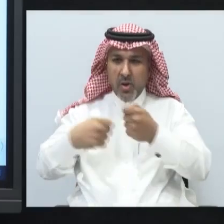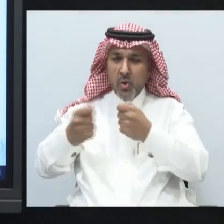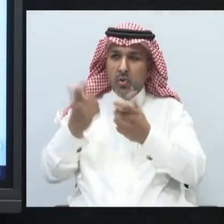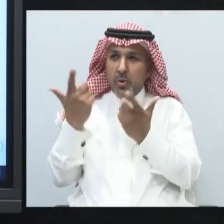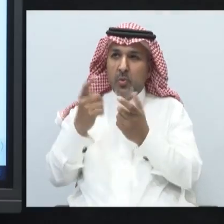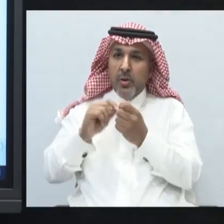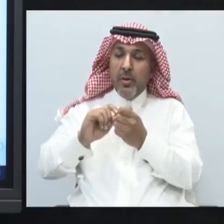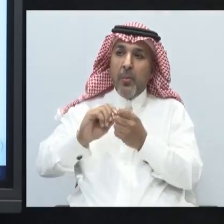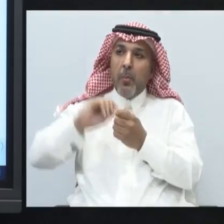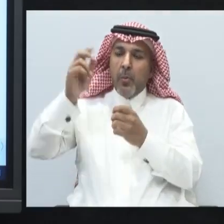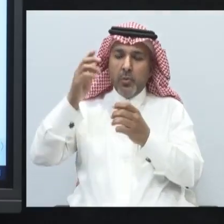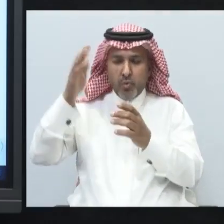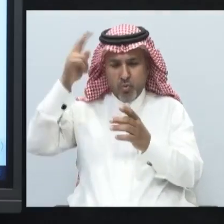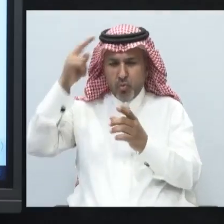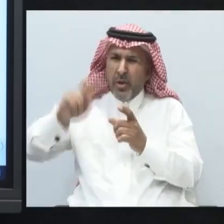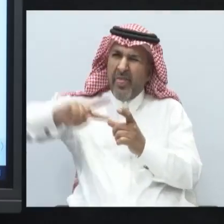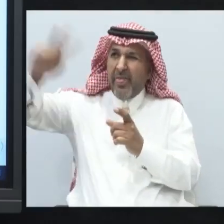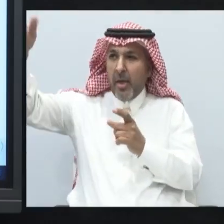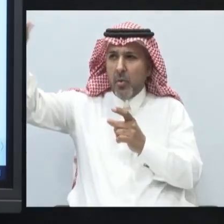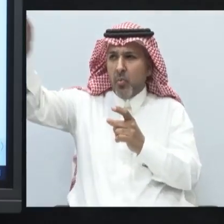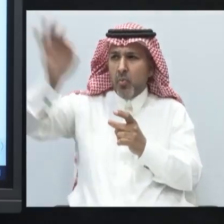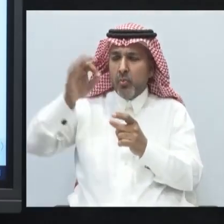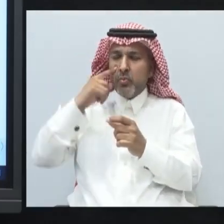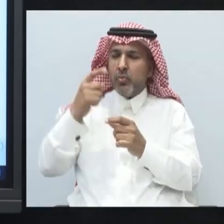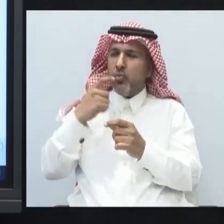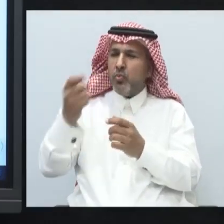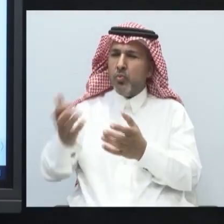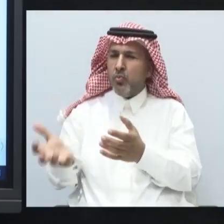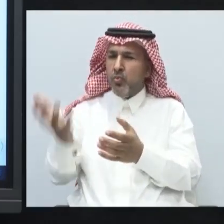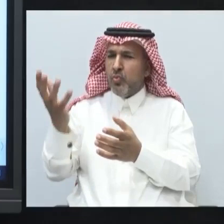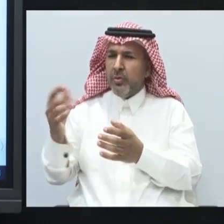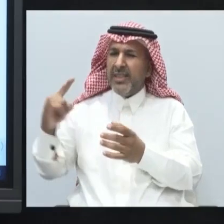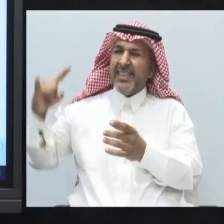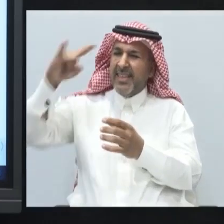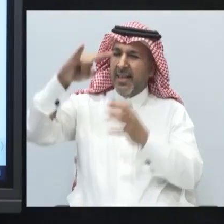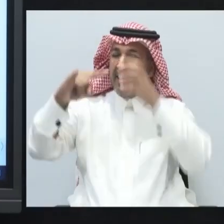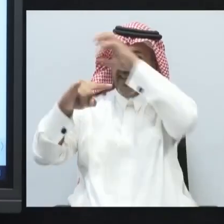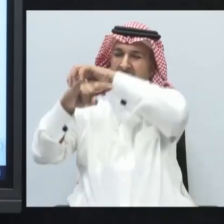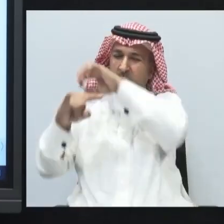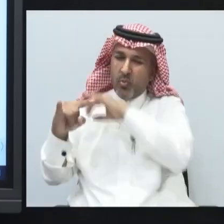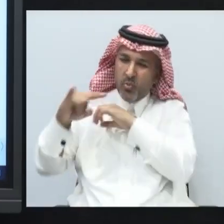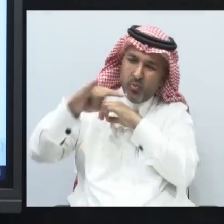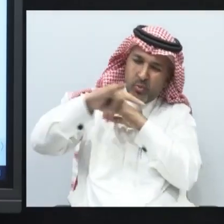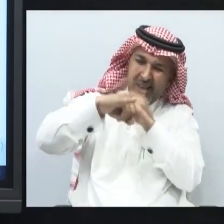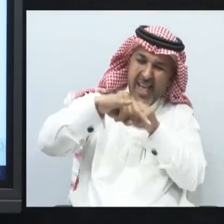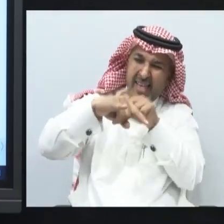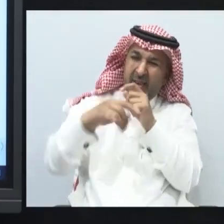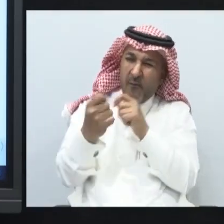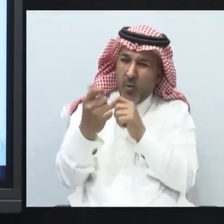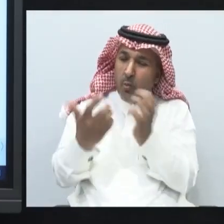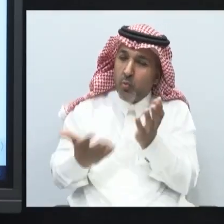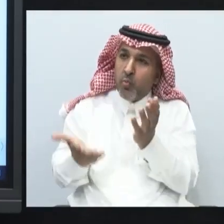ثلاث اربع شهور هذا بيسبب اكيد تقلص في البضاعه في السوق وبالتالي يؤدي الى ارتفاع الاسعار